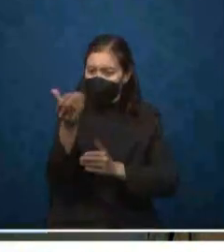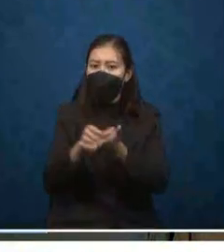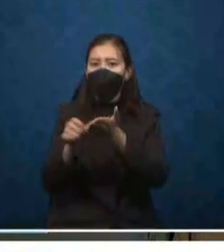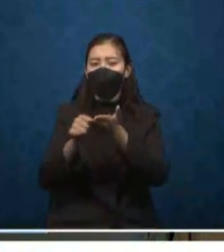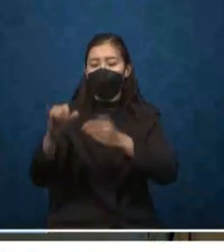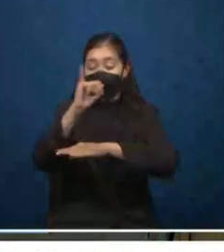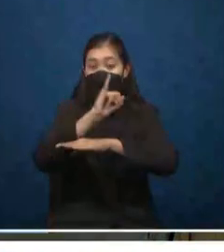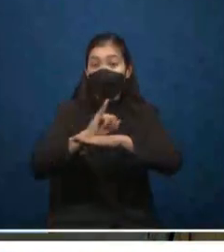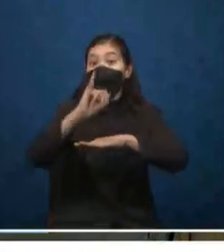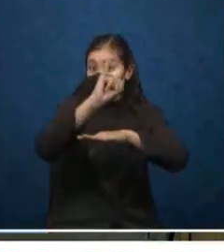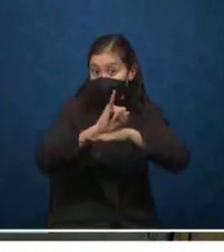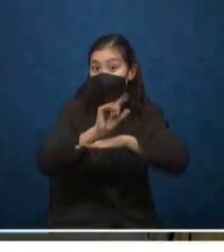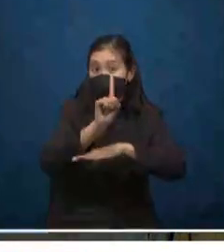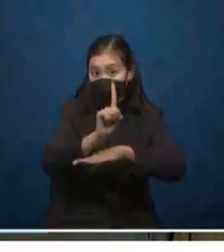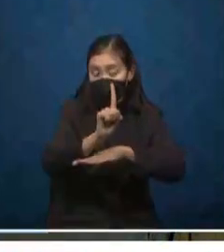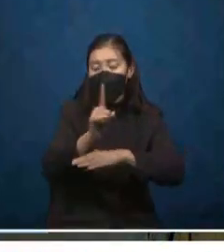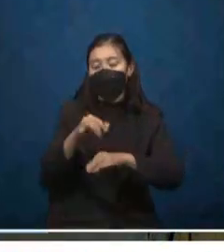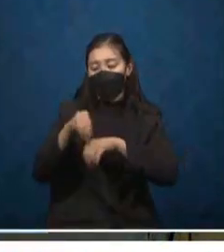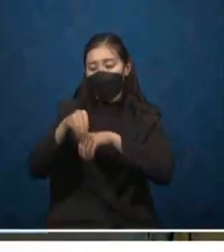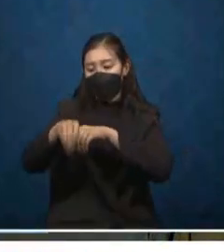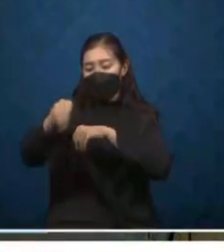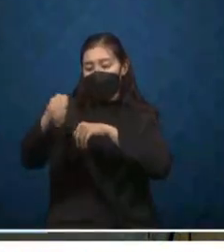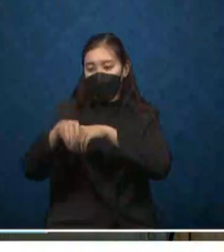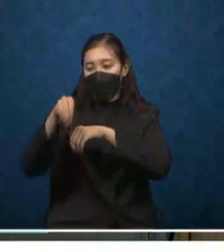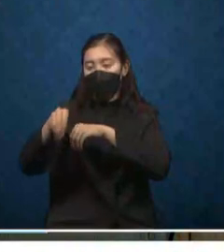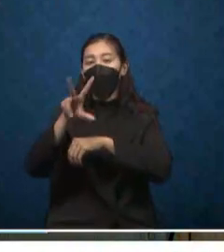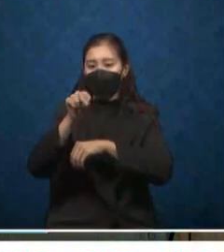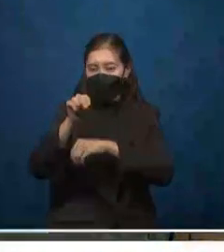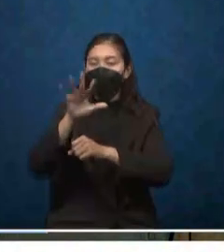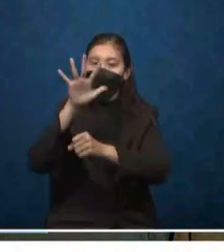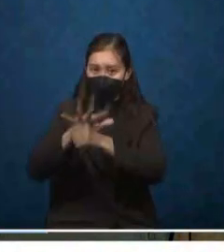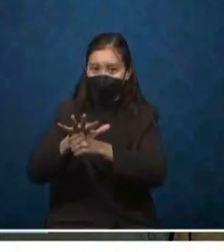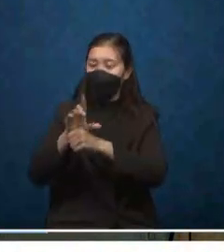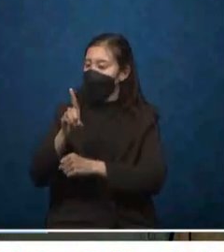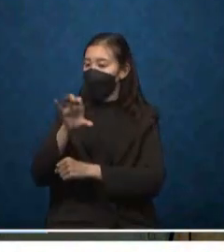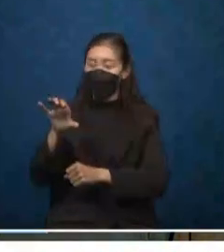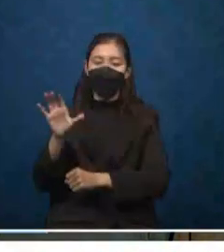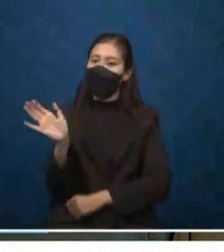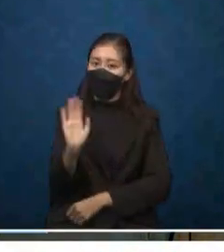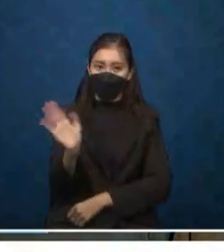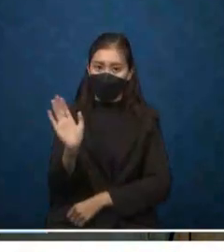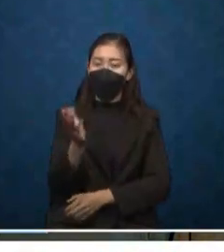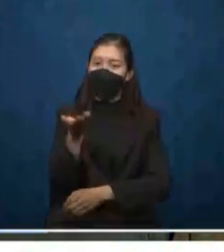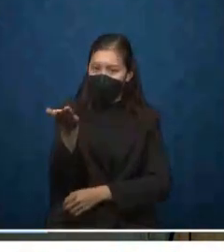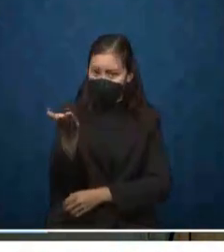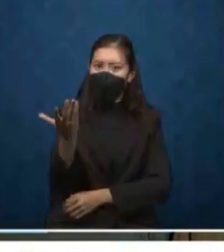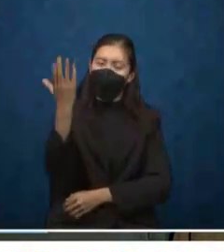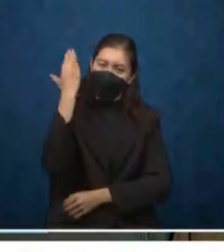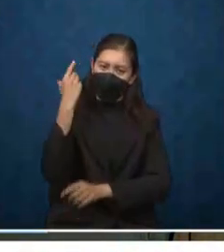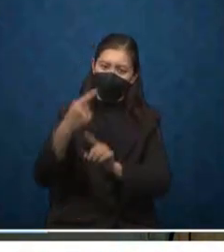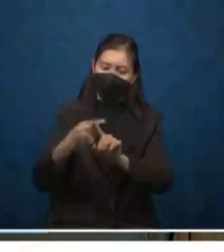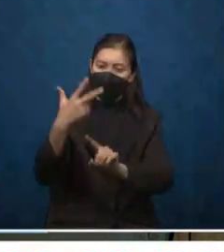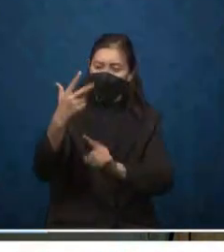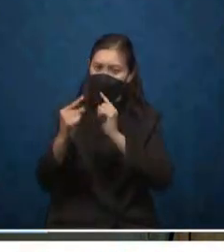อดแต่สิ่งที่ผมได้อภิปรายเป็นส่วนใหญ่ในวันนี้จะเป็นเรื่องของป่าชายเลนซึ่งผมเชื่อว่ากระบวนการแก้ไขระเบียบต่างๆนั้นเนี่ยใช้องค์ความ